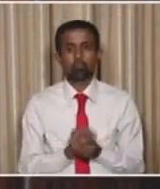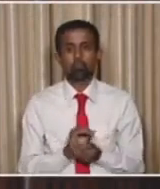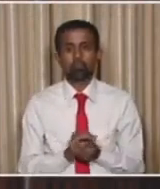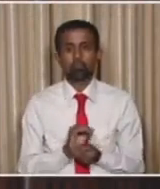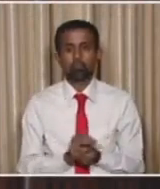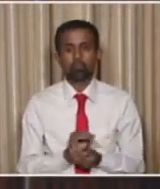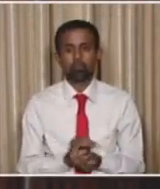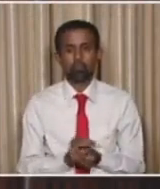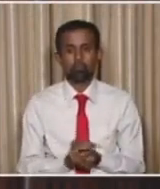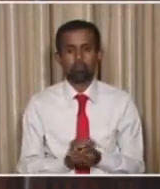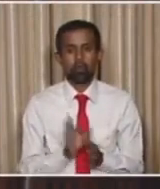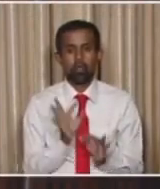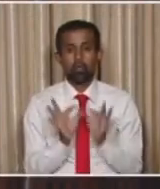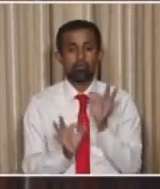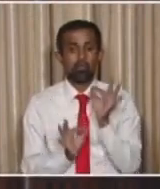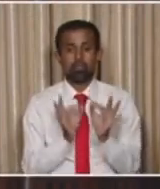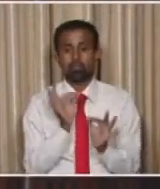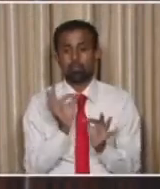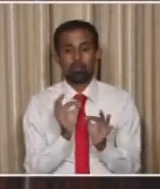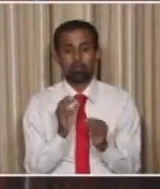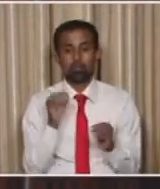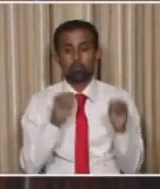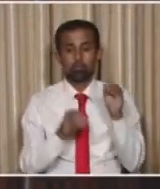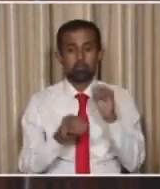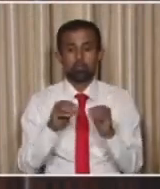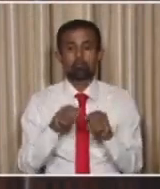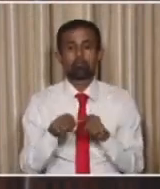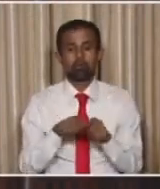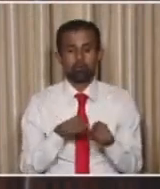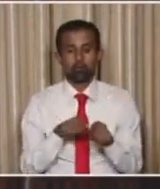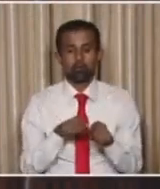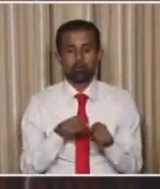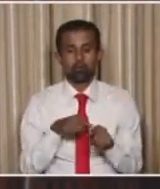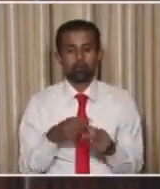ගනිමින් ප්‍රබන්ධ නිර්මාණය කරන තැනකට ඇවිල්ලා තියෙනවා. මේක අපි වහම නවත්තමු.